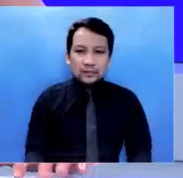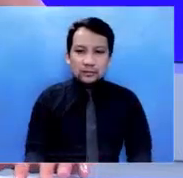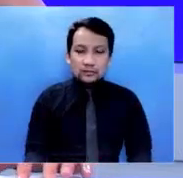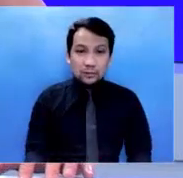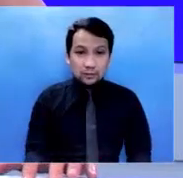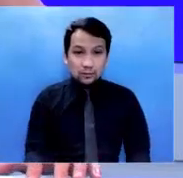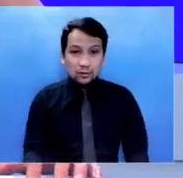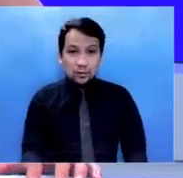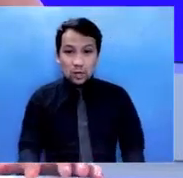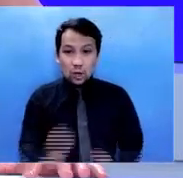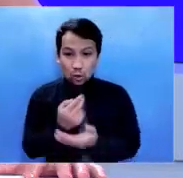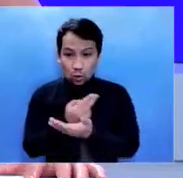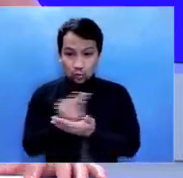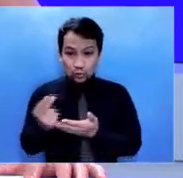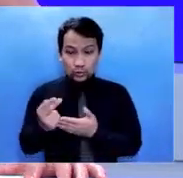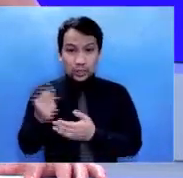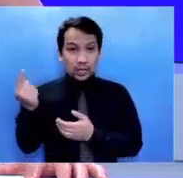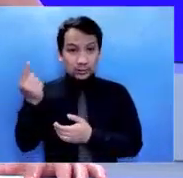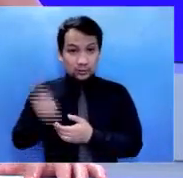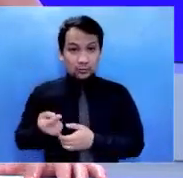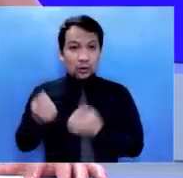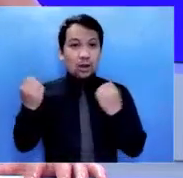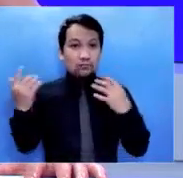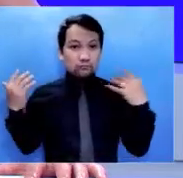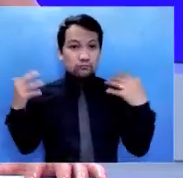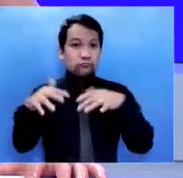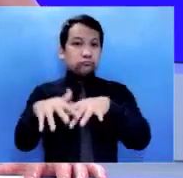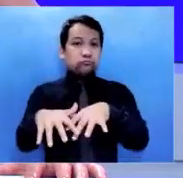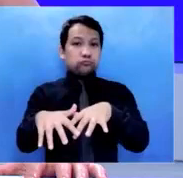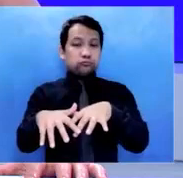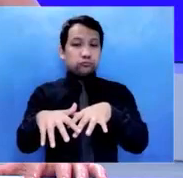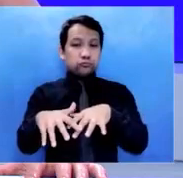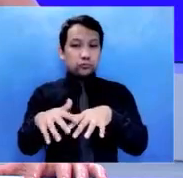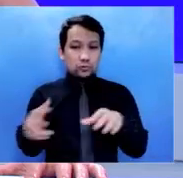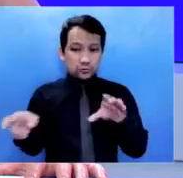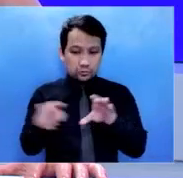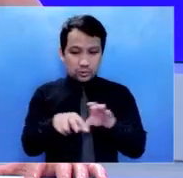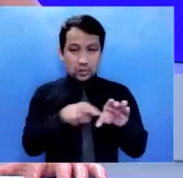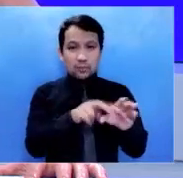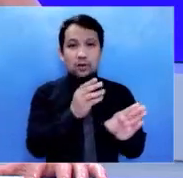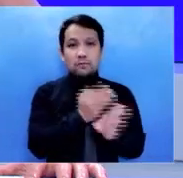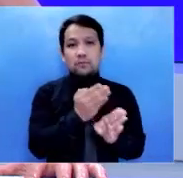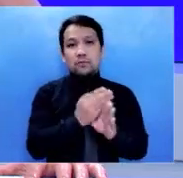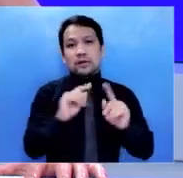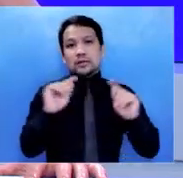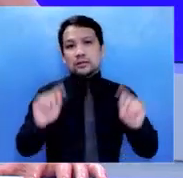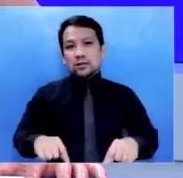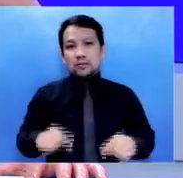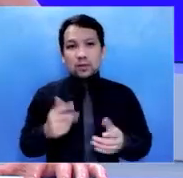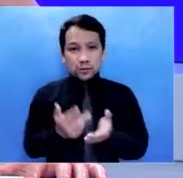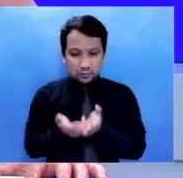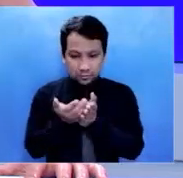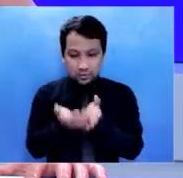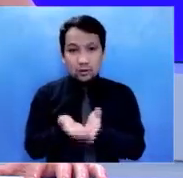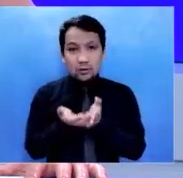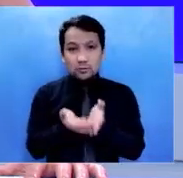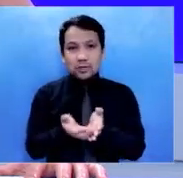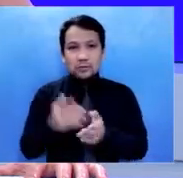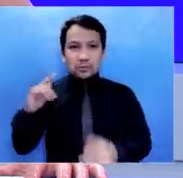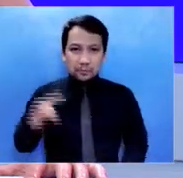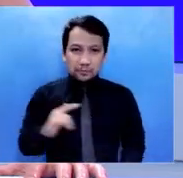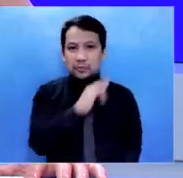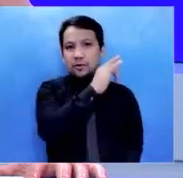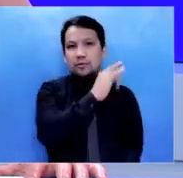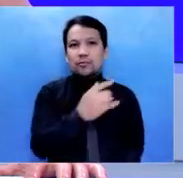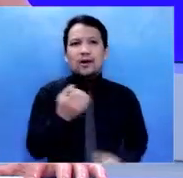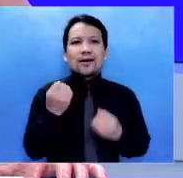na sa susunod na linggo, kaya dagsana ang mga pasahero sa mga bus terminal, pier at airport. Lampas na ang